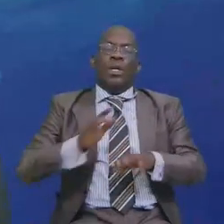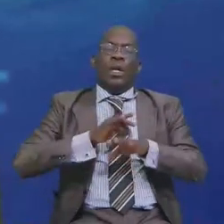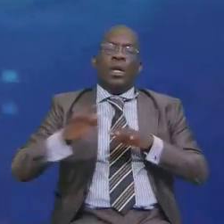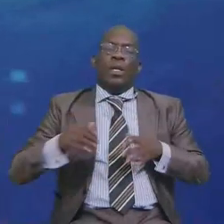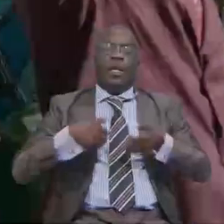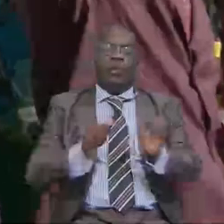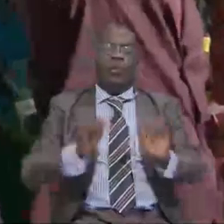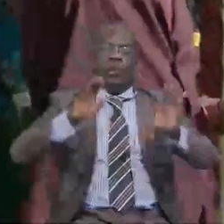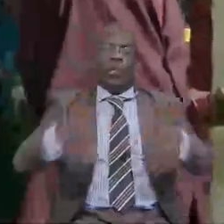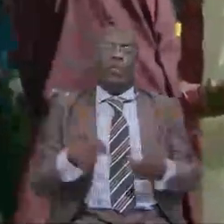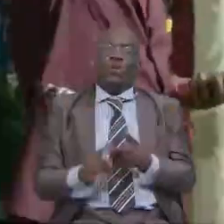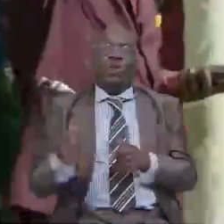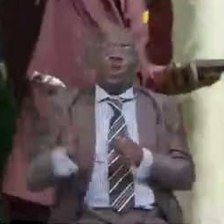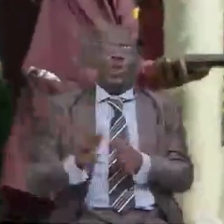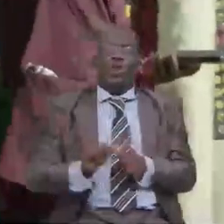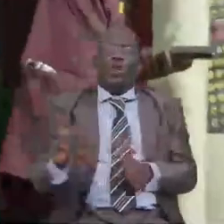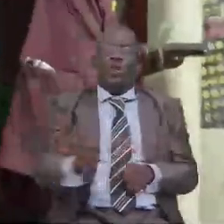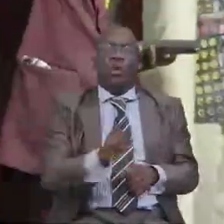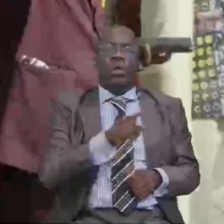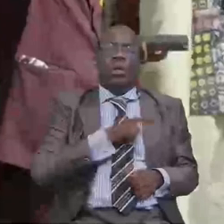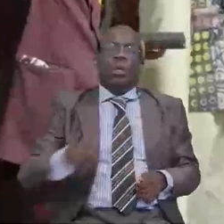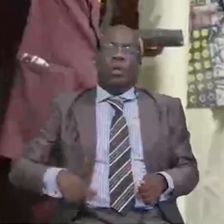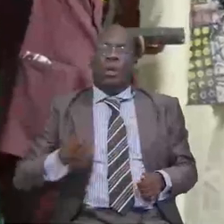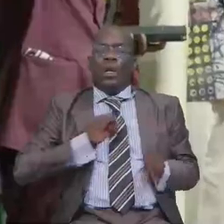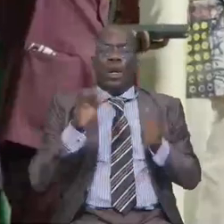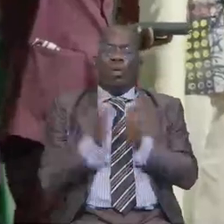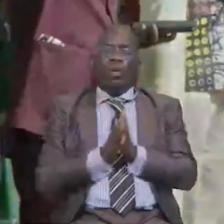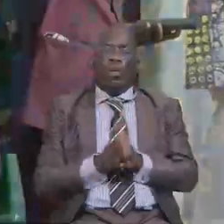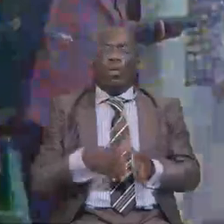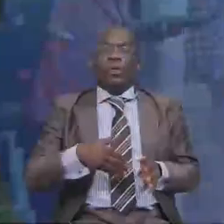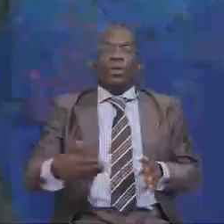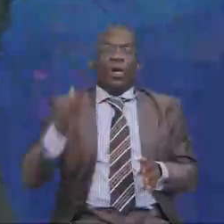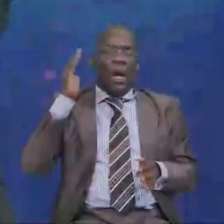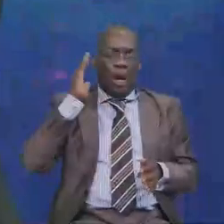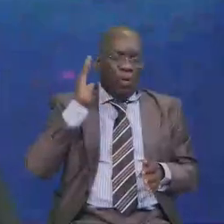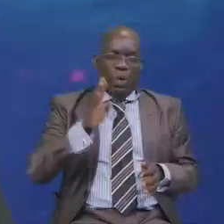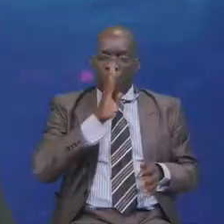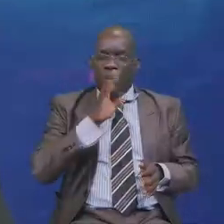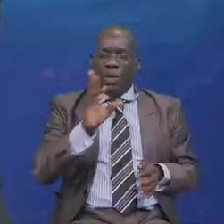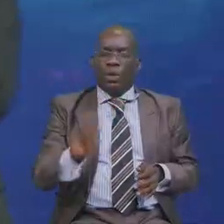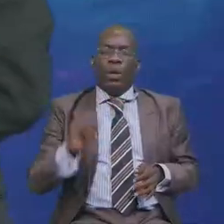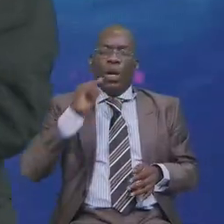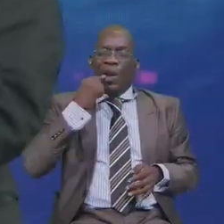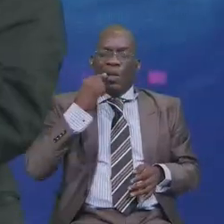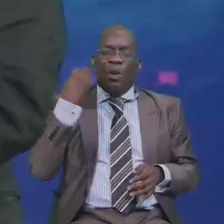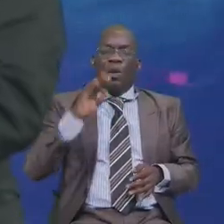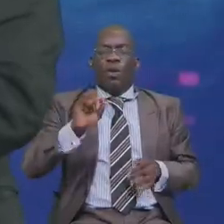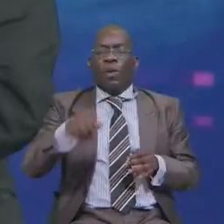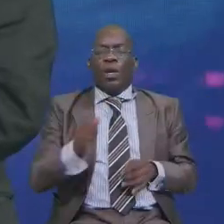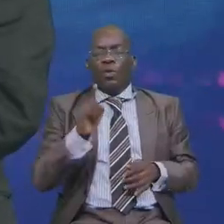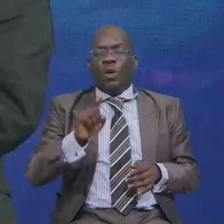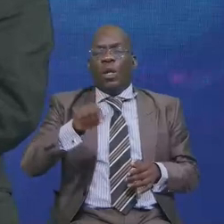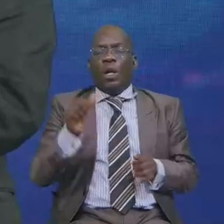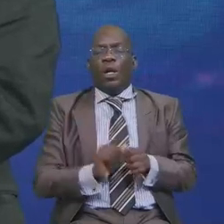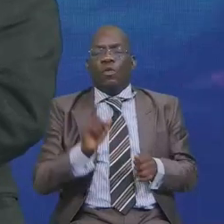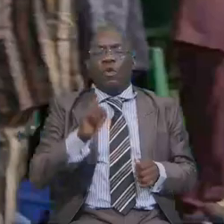donne à chacun. Seigneur, je prie qu'il n'y ait pas de regret de personne de nous au